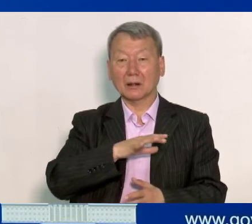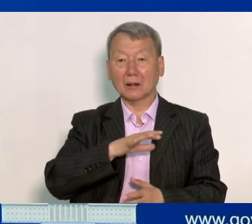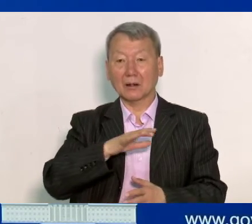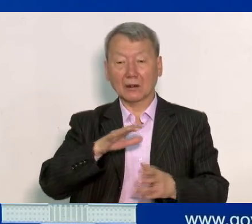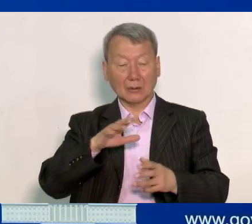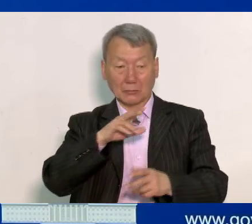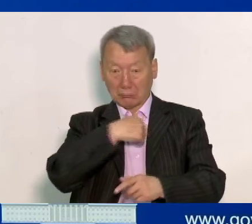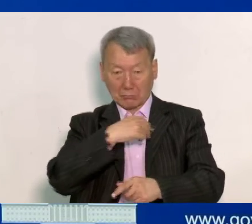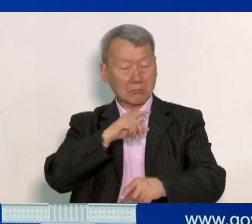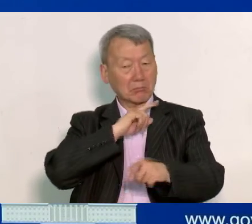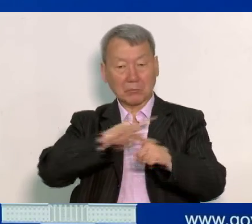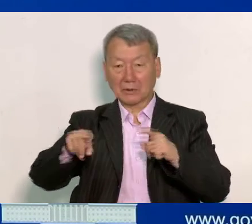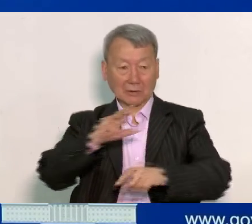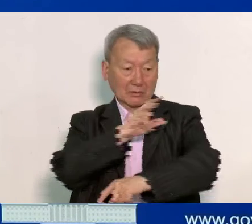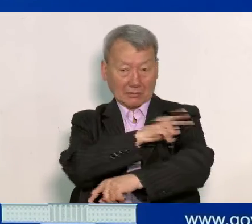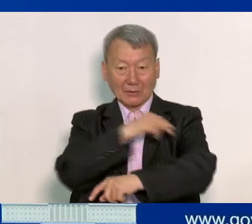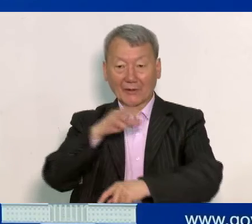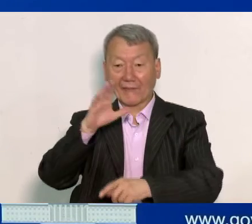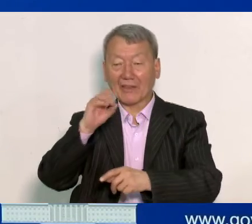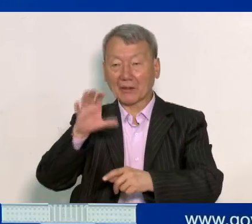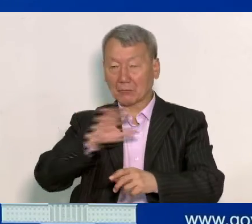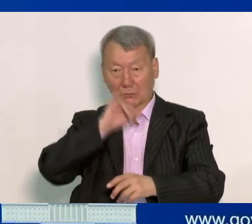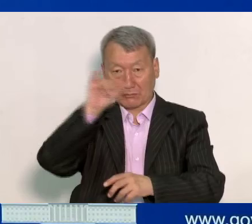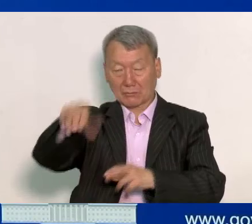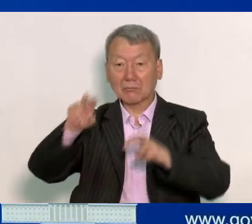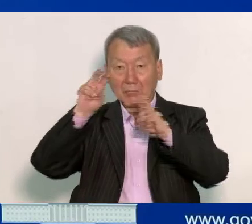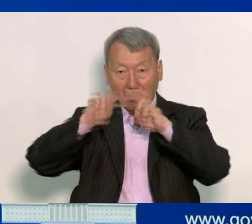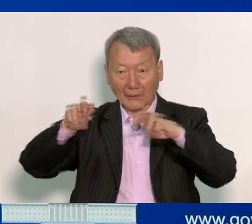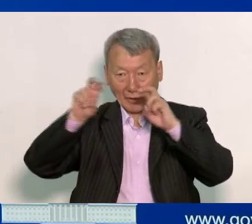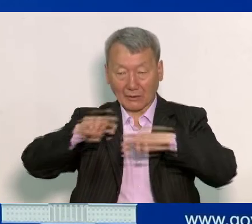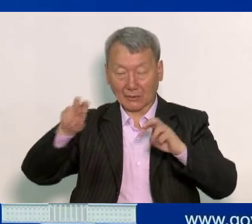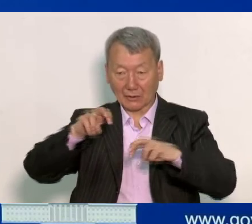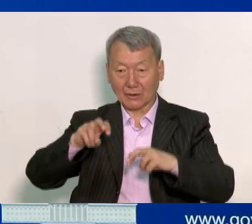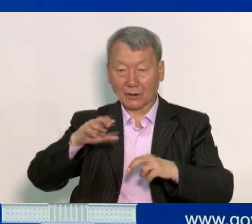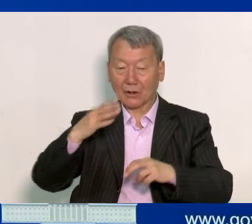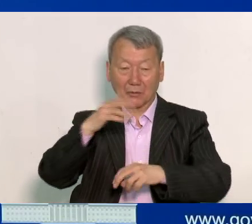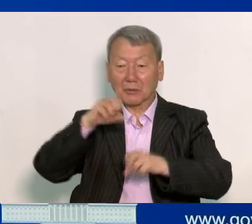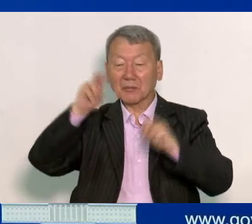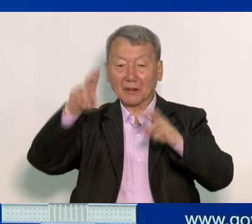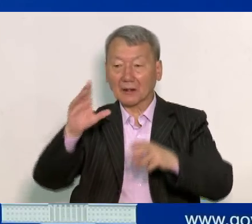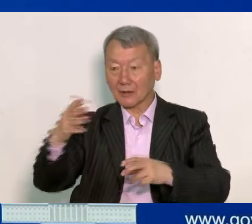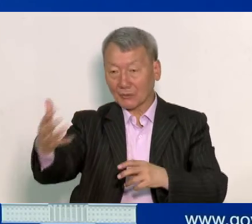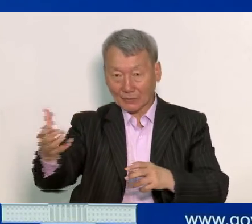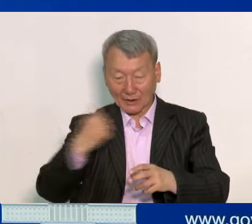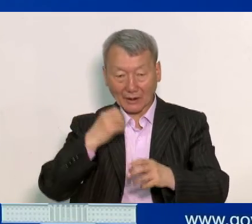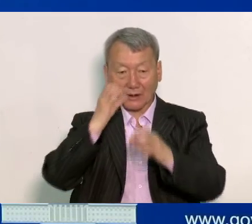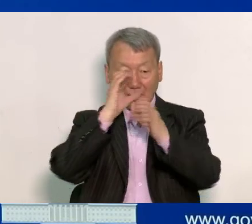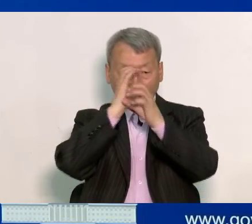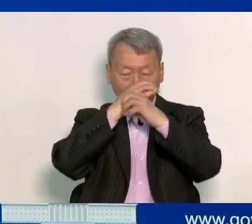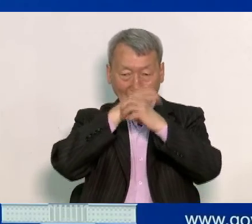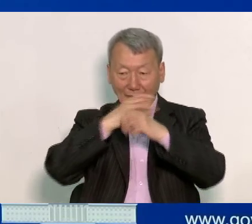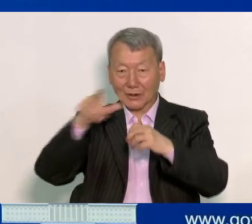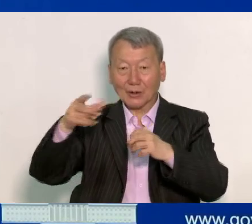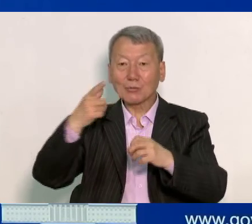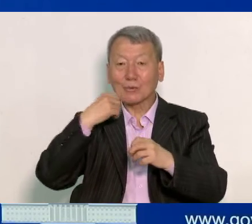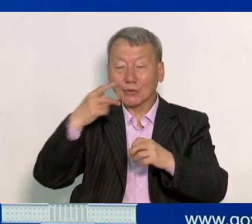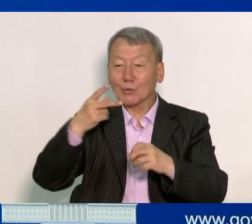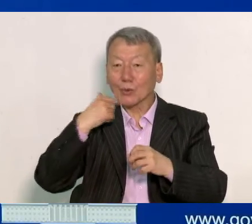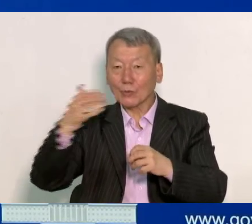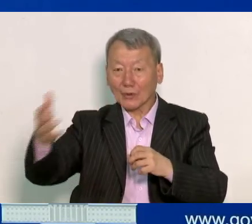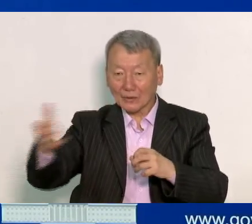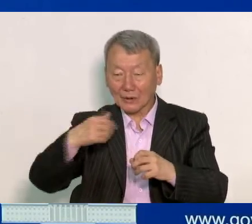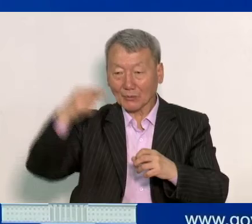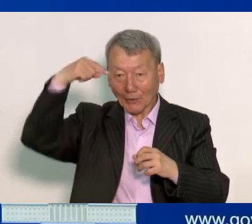этот случай был расследован ветеринарными специалистами. Мы проверяли в ветеринарной лаборатории все эти образцы крови